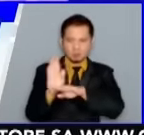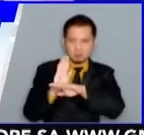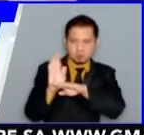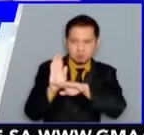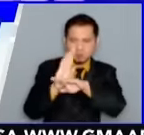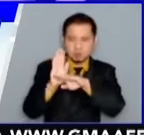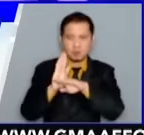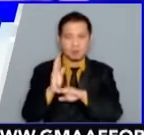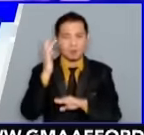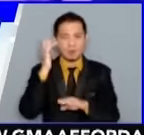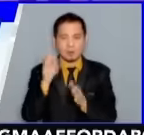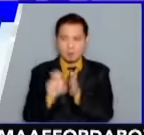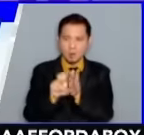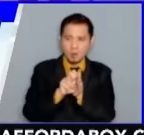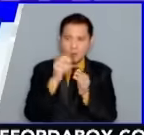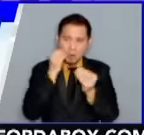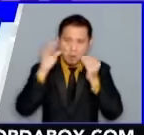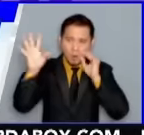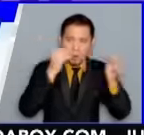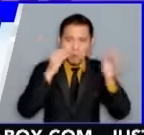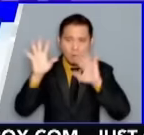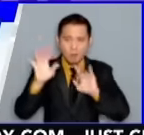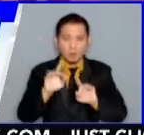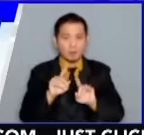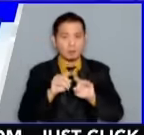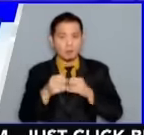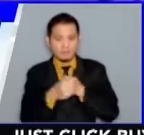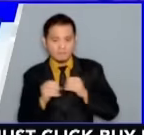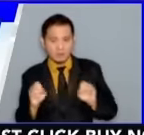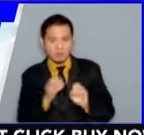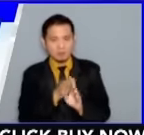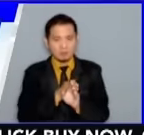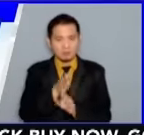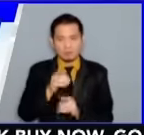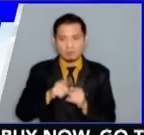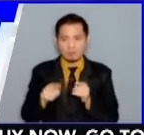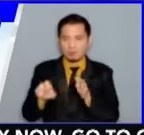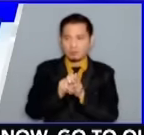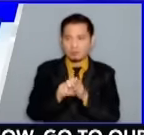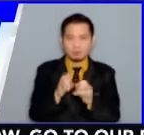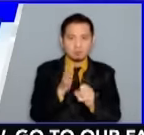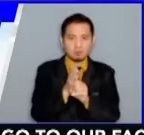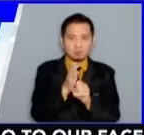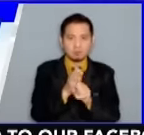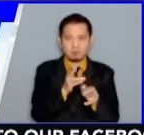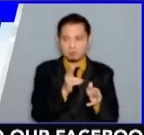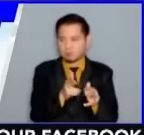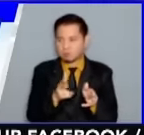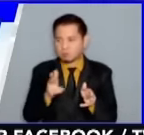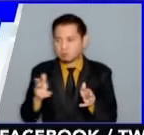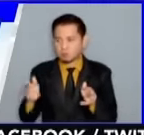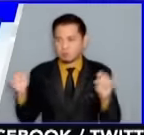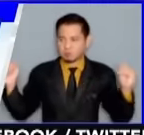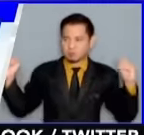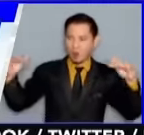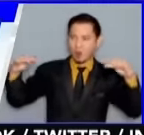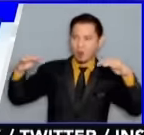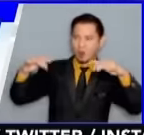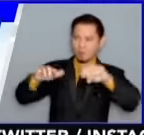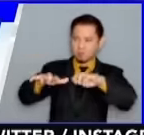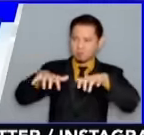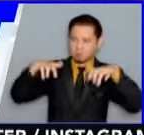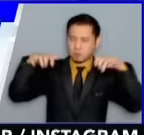talaga mula sa mga opisina, papunta na, didiretso na sa mga bus terminals yan eh. So ang pinaka mabilis na access